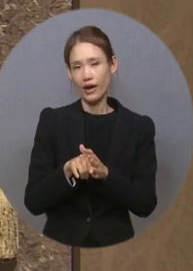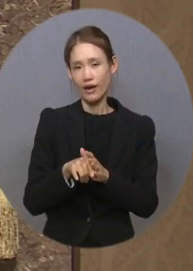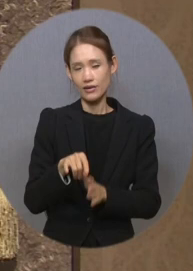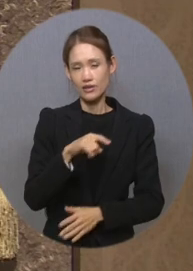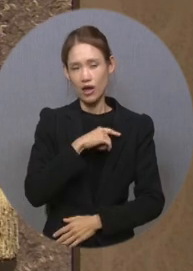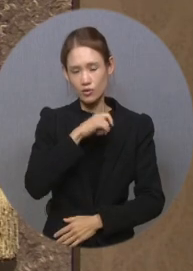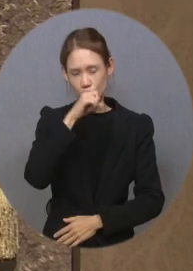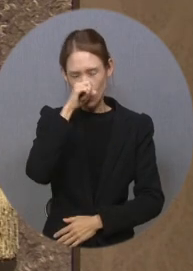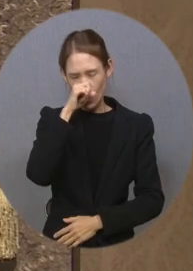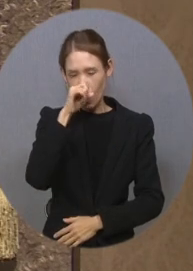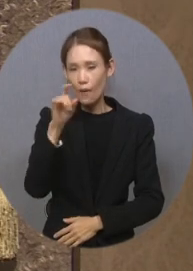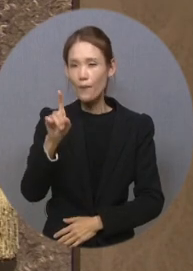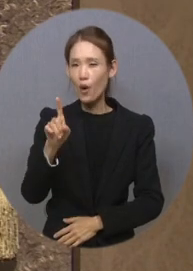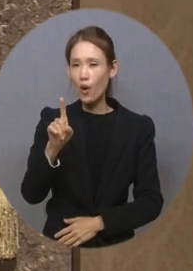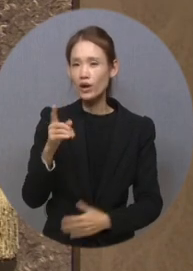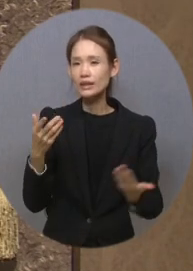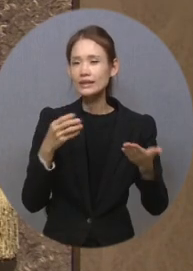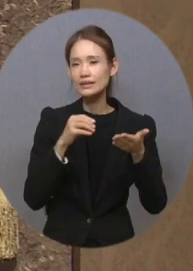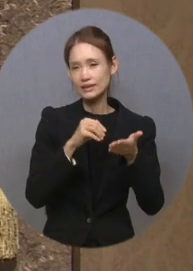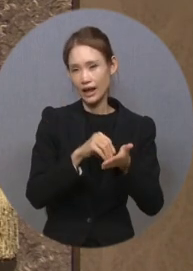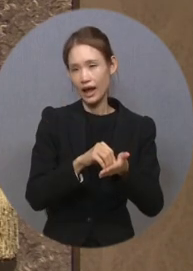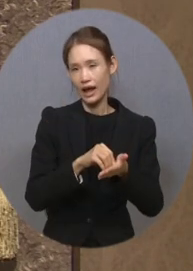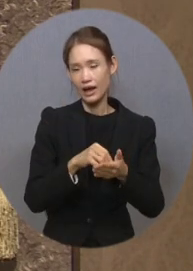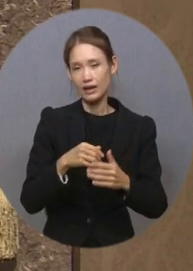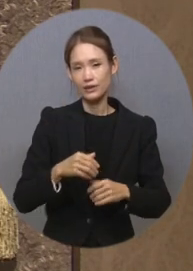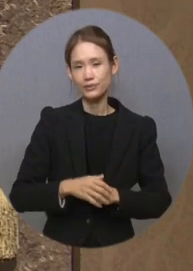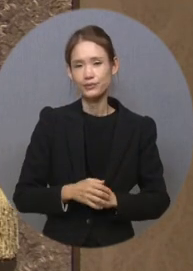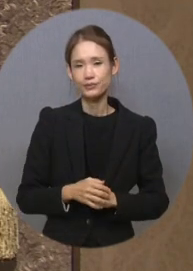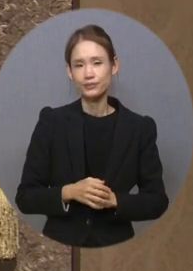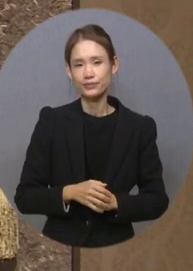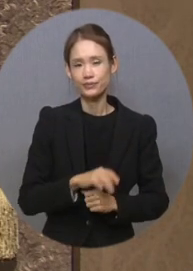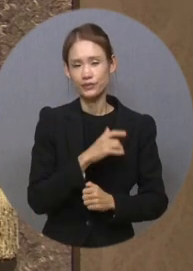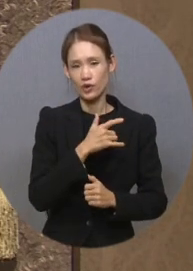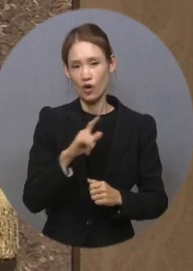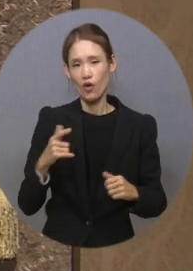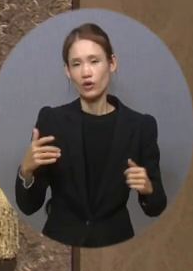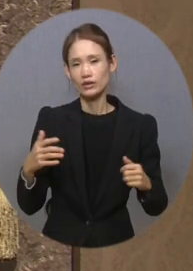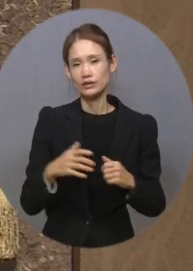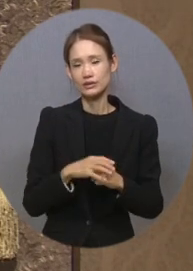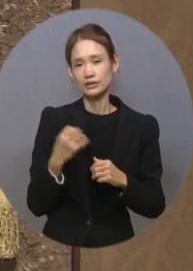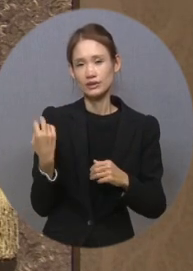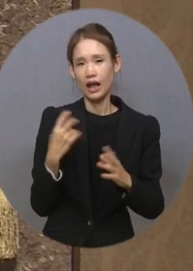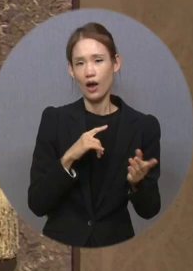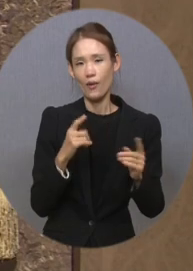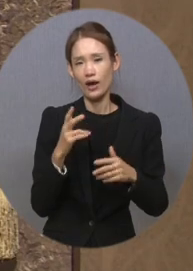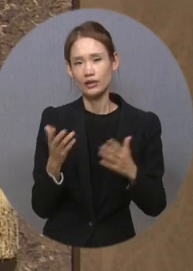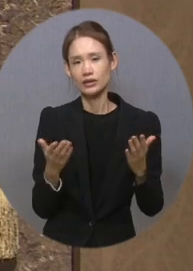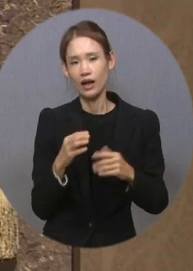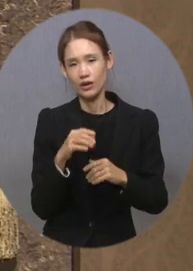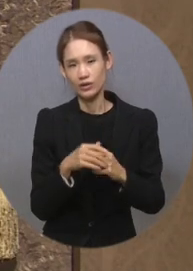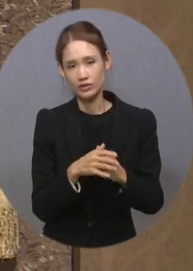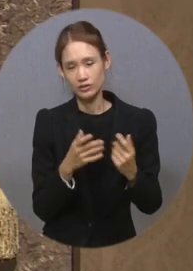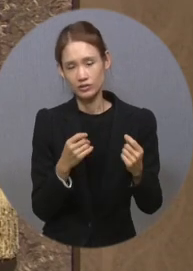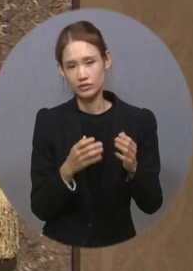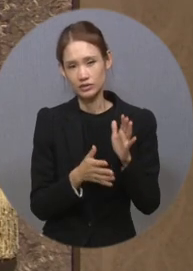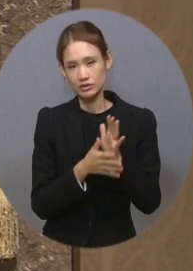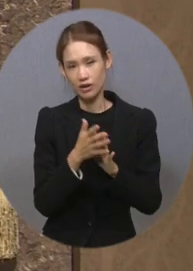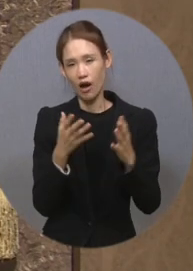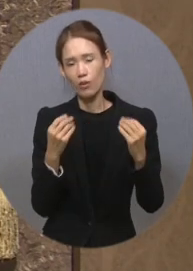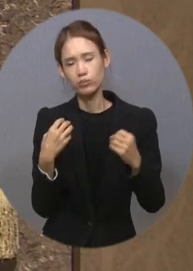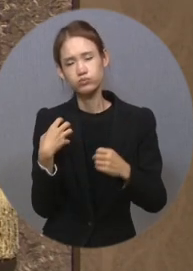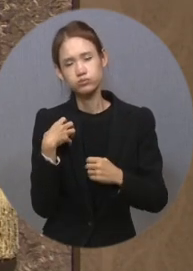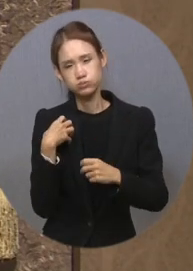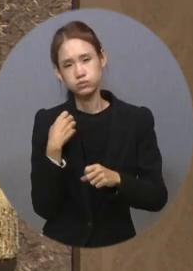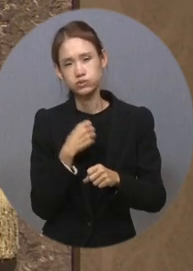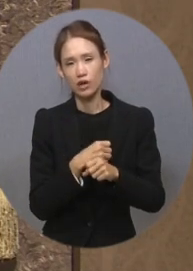가장 좋은 게 일자리라고 봅니다. 그래서 이제 여러 가지 뭐 그 자활 작업장 네. 그런 것도 많이 시가